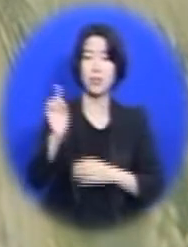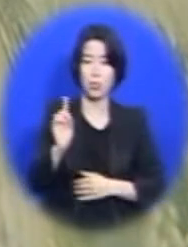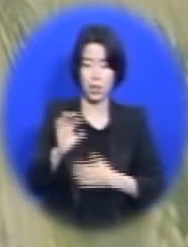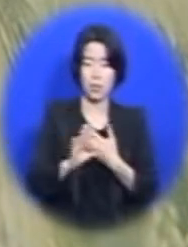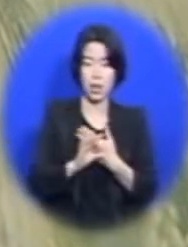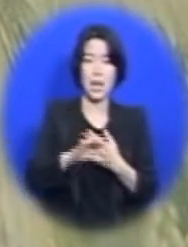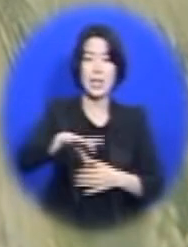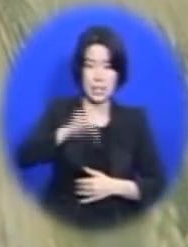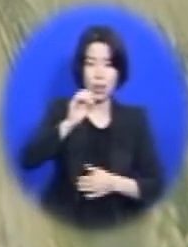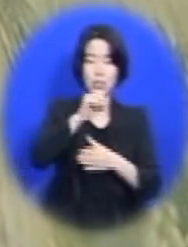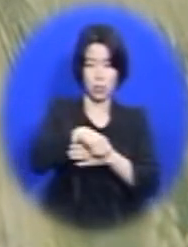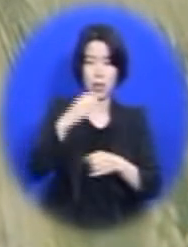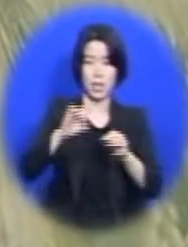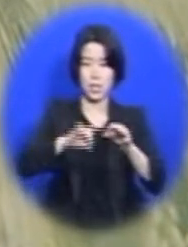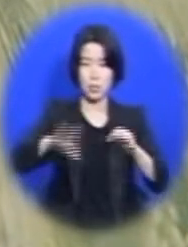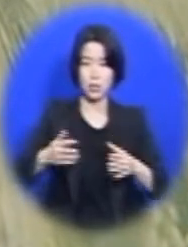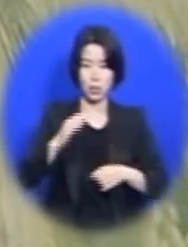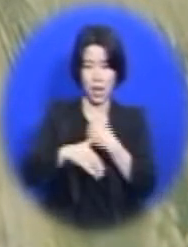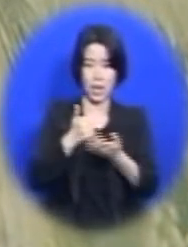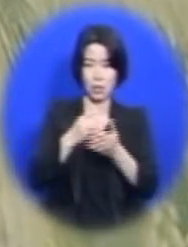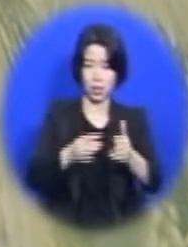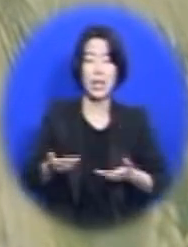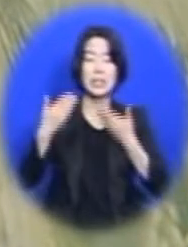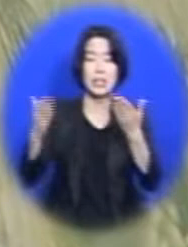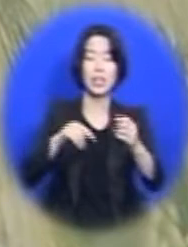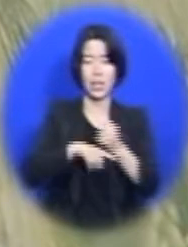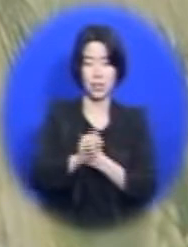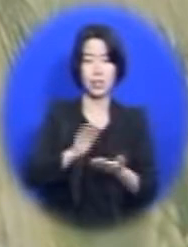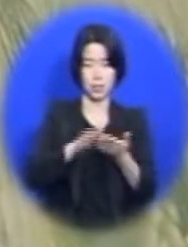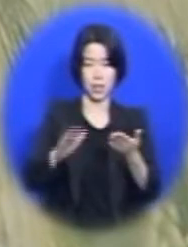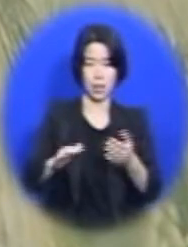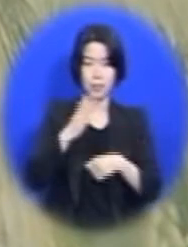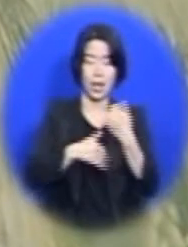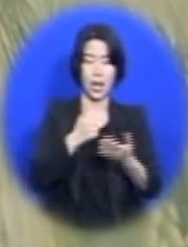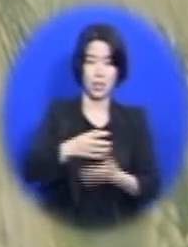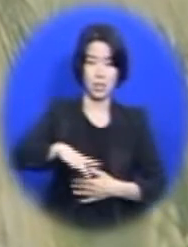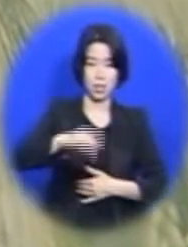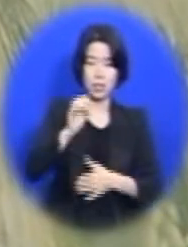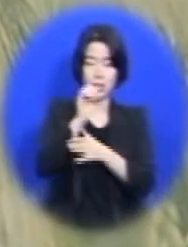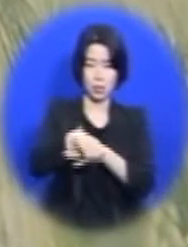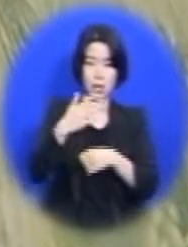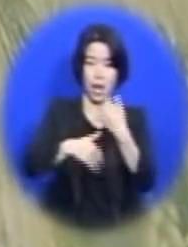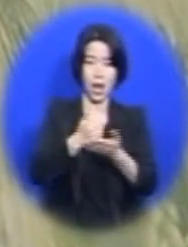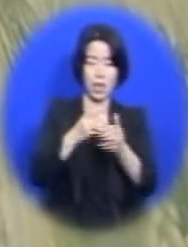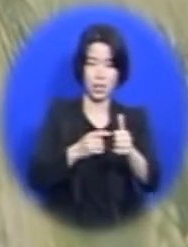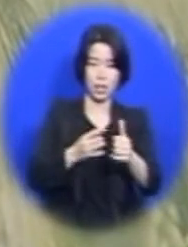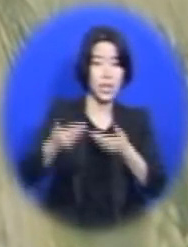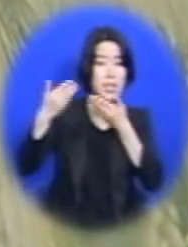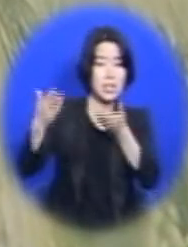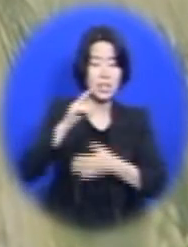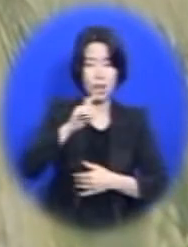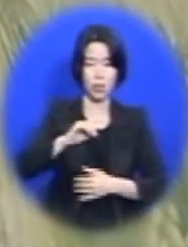열매와 십일조를 하나님께 바치겠다는 거죠. 자, 하나님께서 첫 열매를 하나님께 바치라고